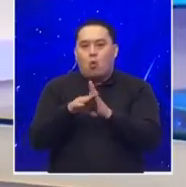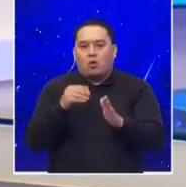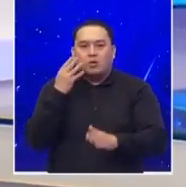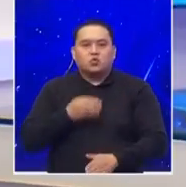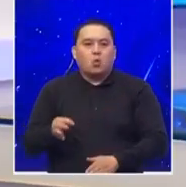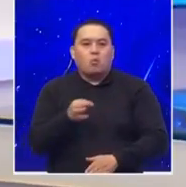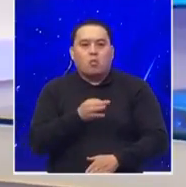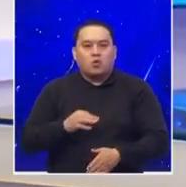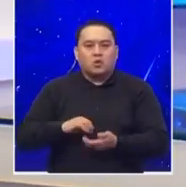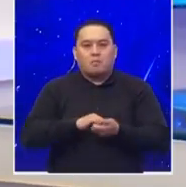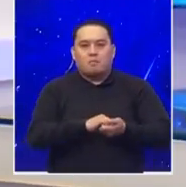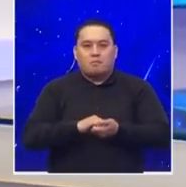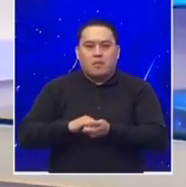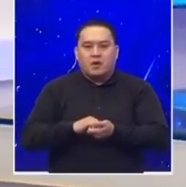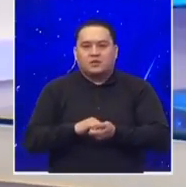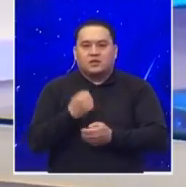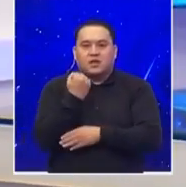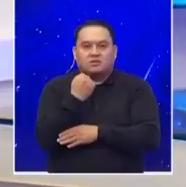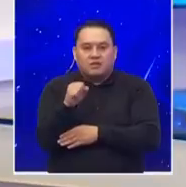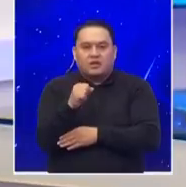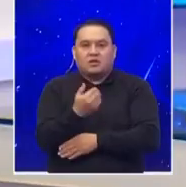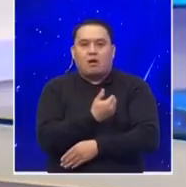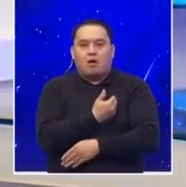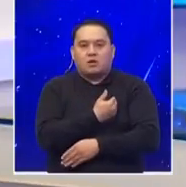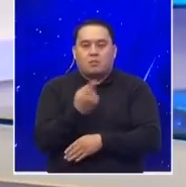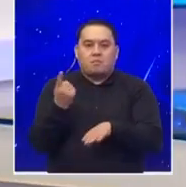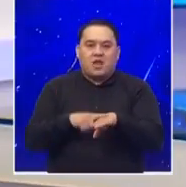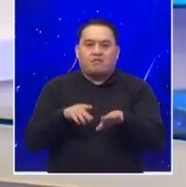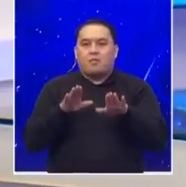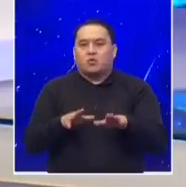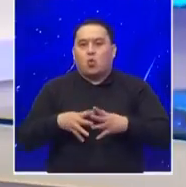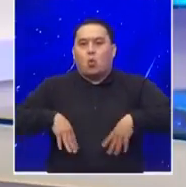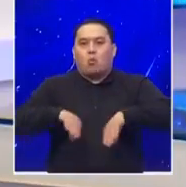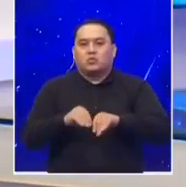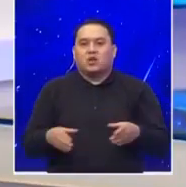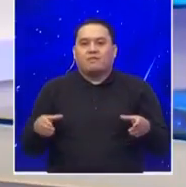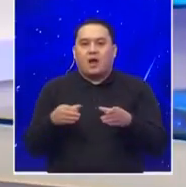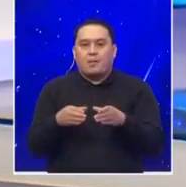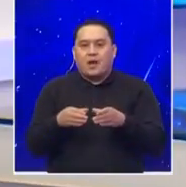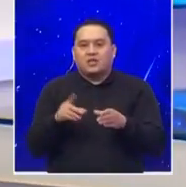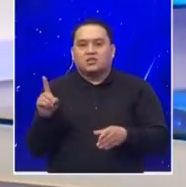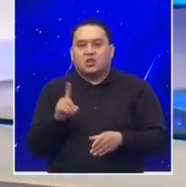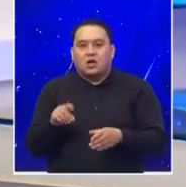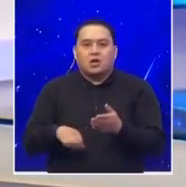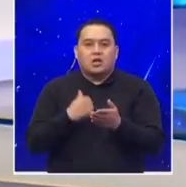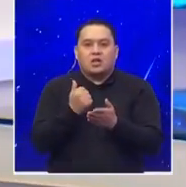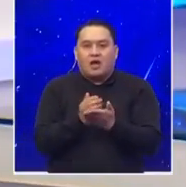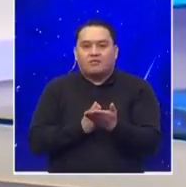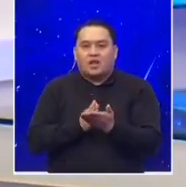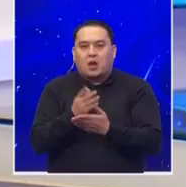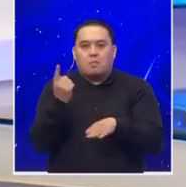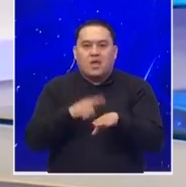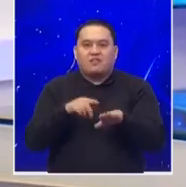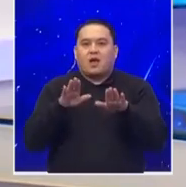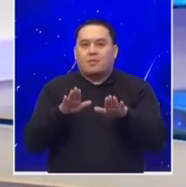сборная ЖТСУского края. Борцы намерены завоевать первое место в общекомандном зачете. О главных претендентах на